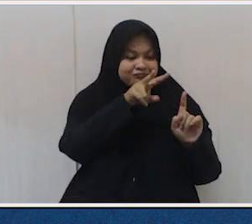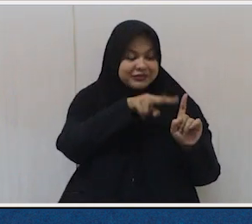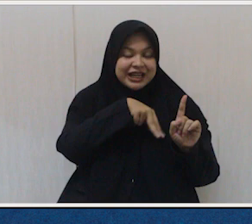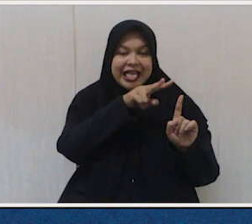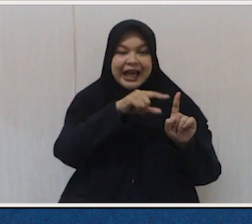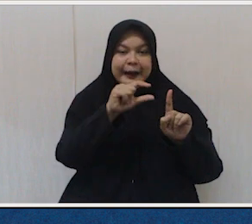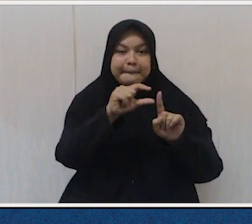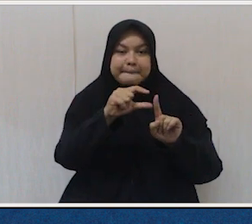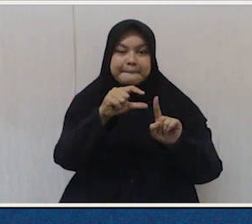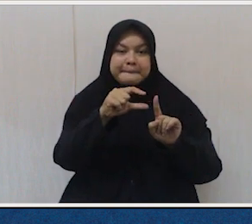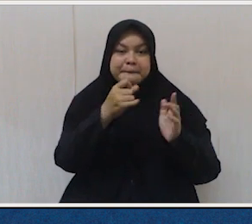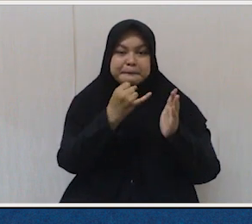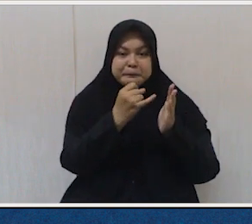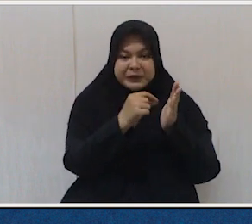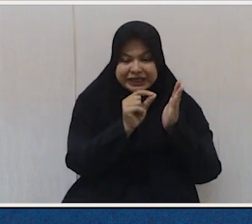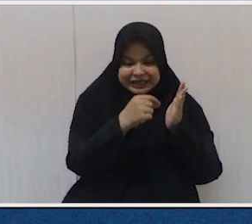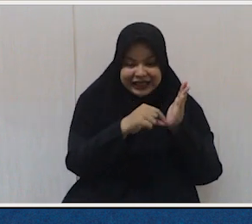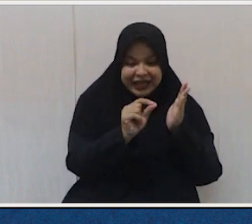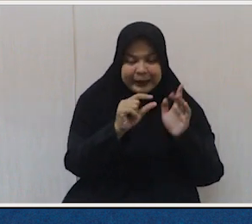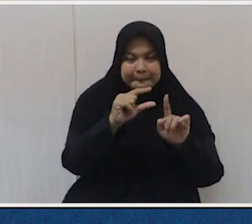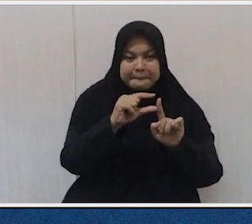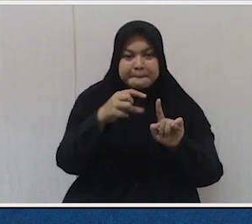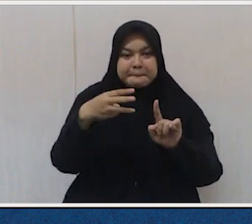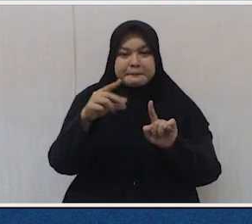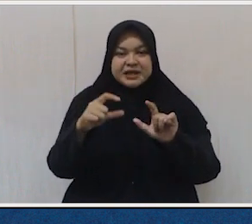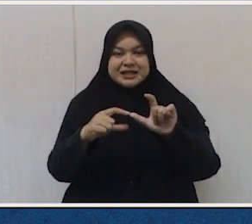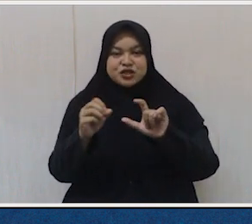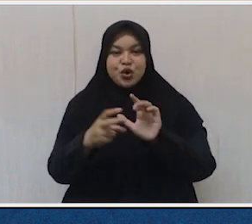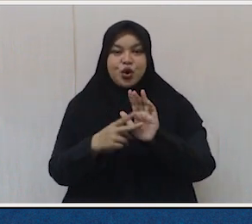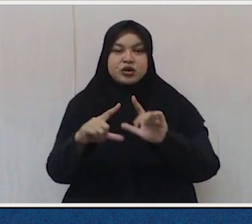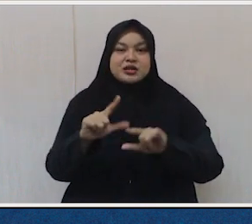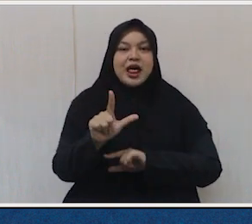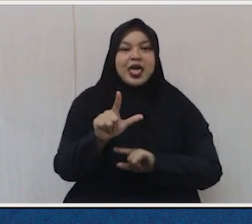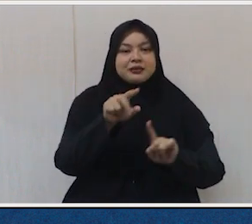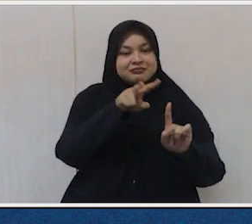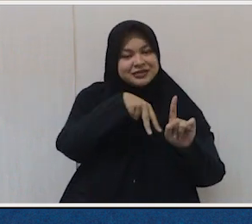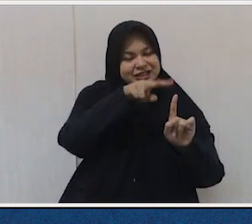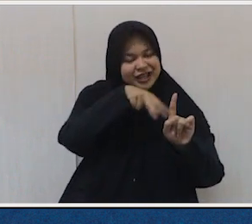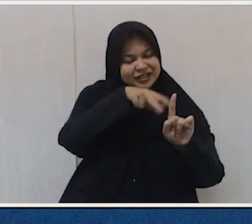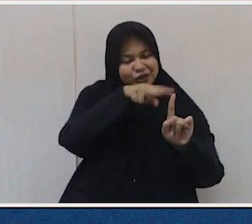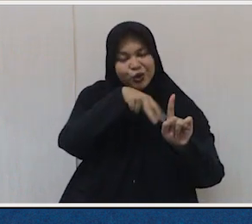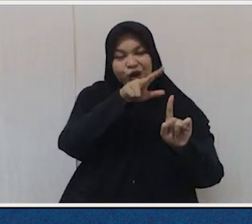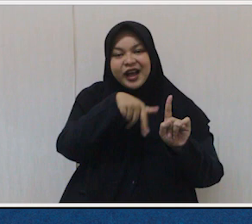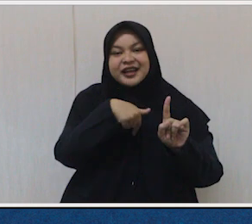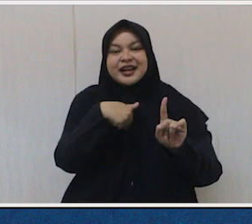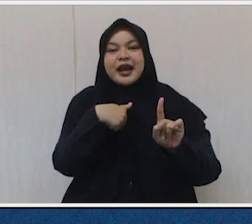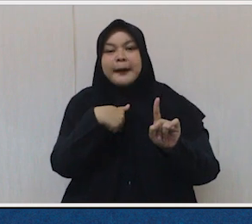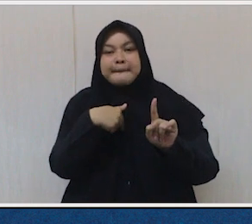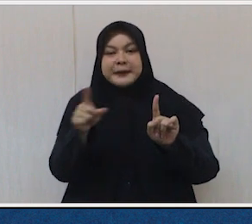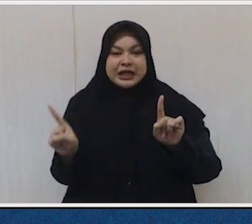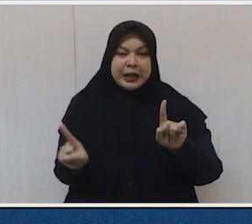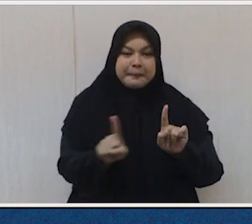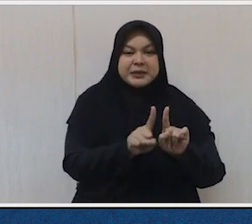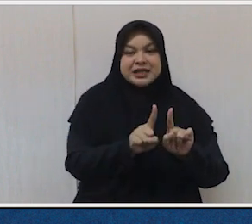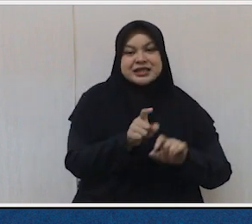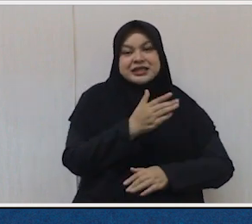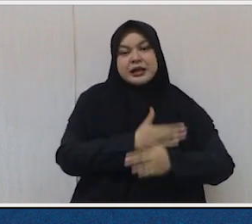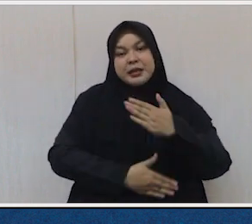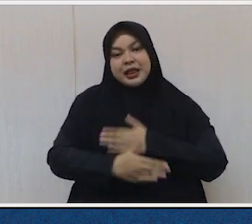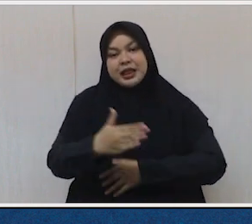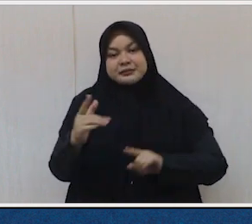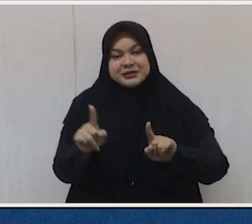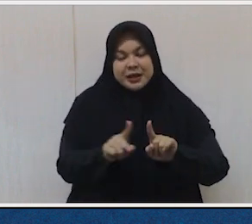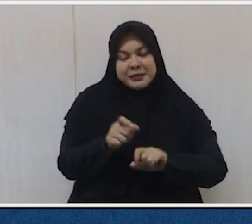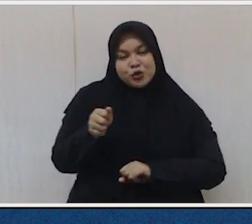penilaian personal ketika ada prosesnya Lalu ada pendamping disabilitas pendamping hukum penerjemah